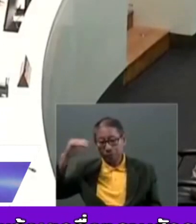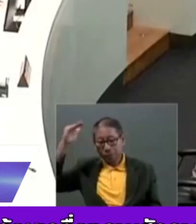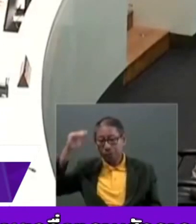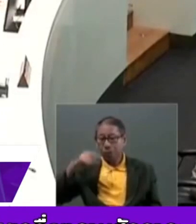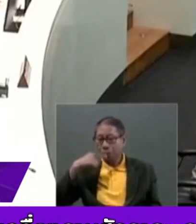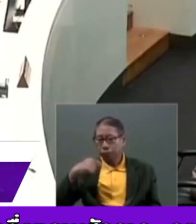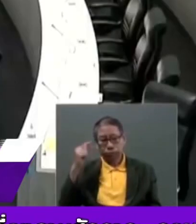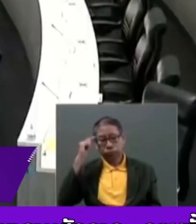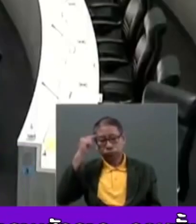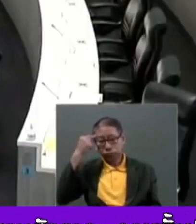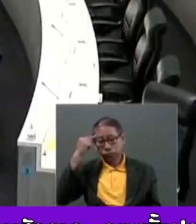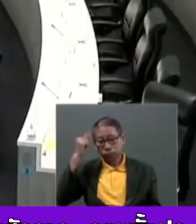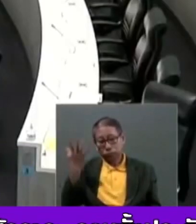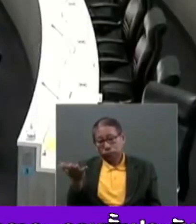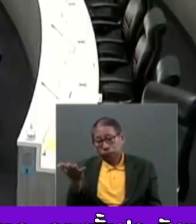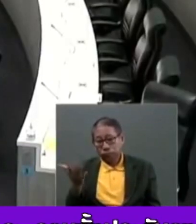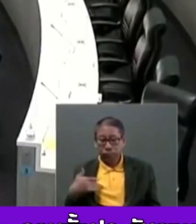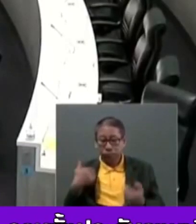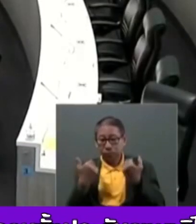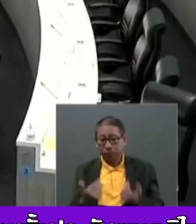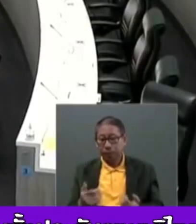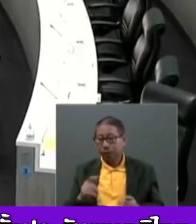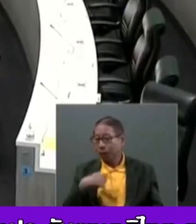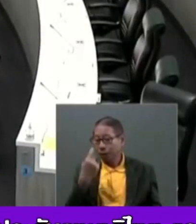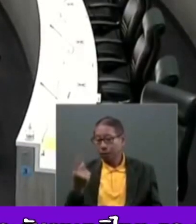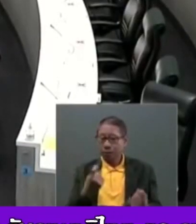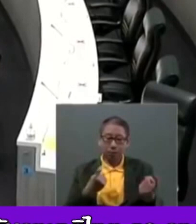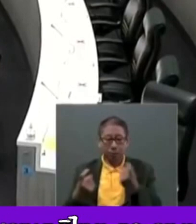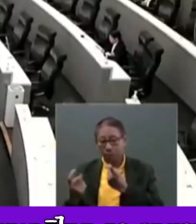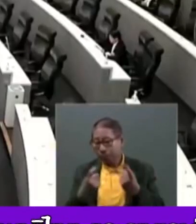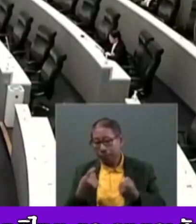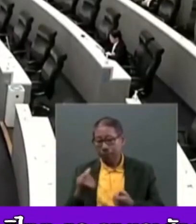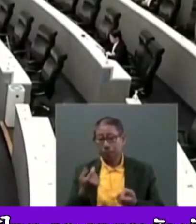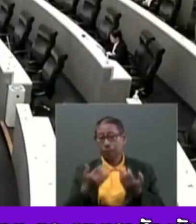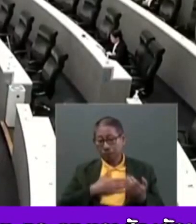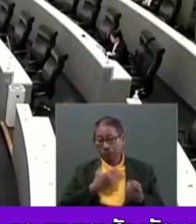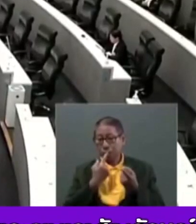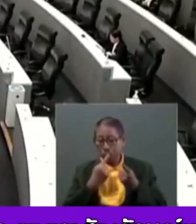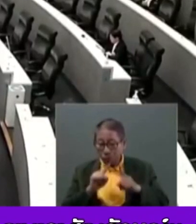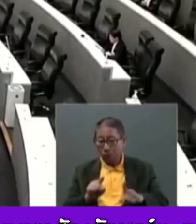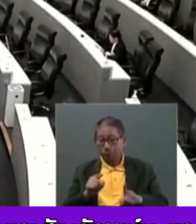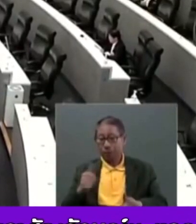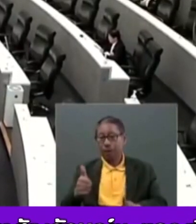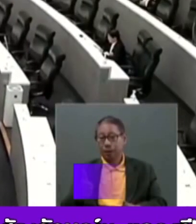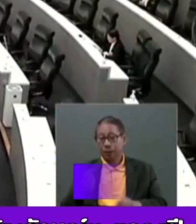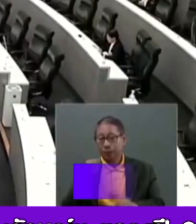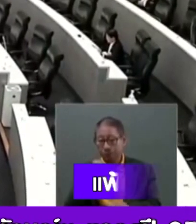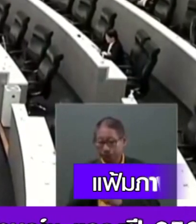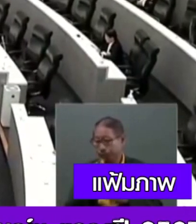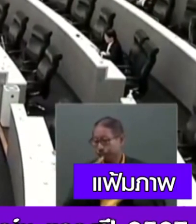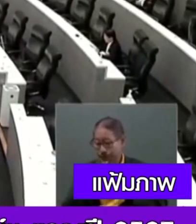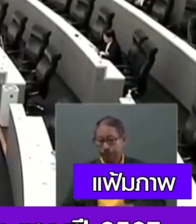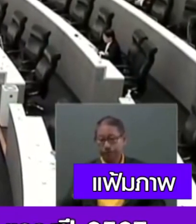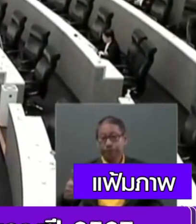รวมถึงชี้แจงแผนงานที่จะดำเนินการต่อไปข้างหน้าว่าจะเป็นอย่างไรพร้อมขอบคุณนะครับทางสวที่เปิดช่องทางให้ได้ชี้แจง